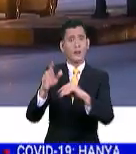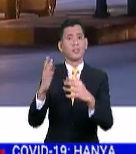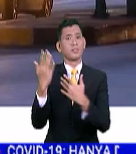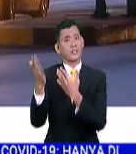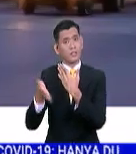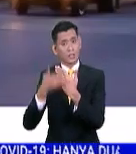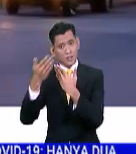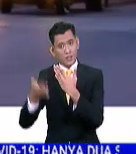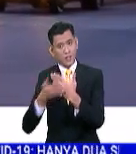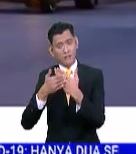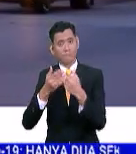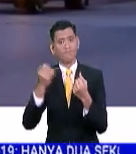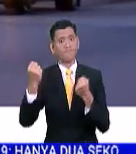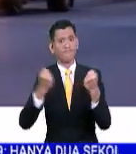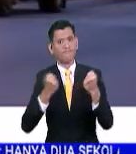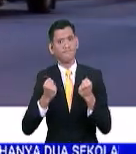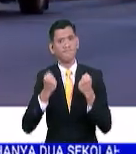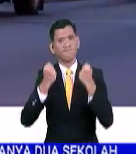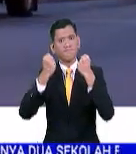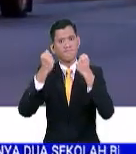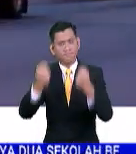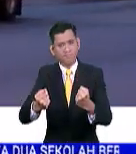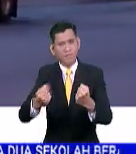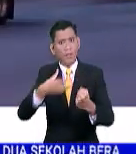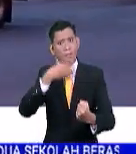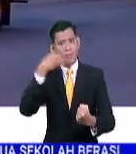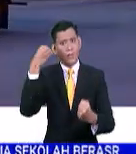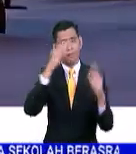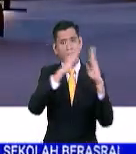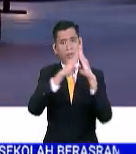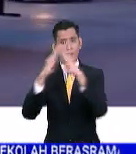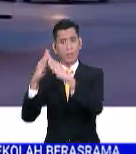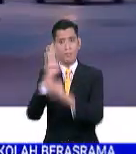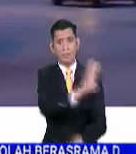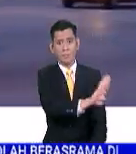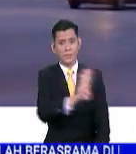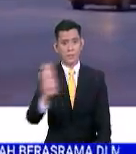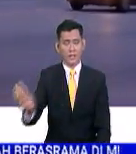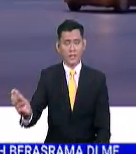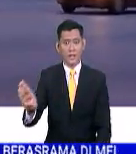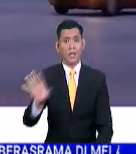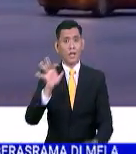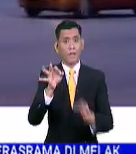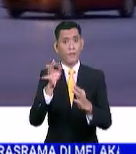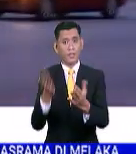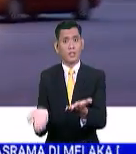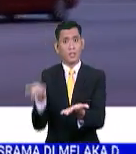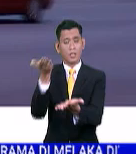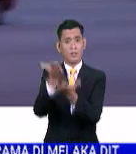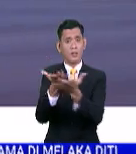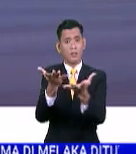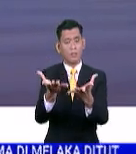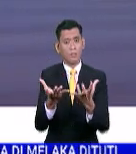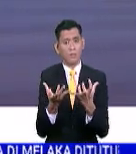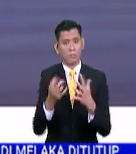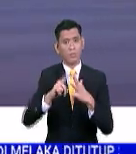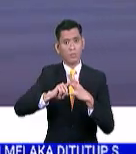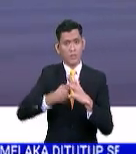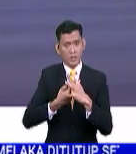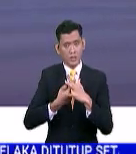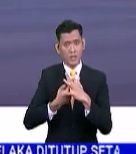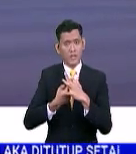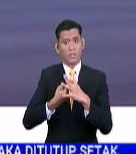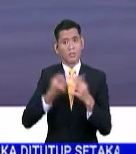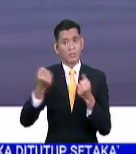perjalanan anda tiba ke destinasi masing-masing. Dan kepada anda yang baru saja bercadang untuk memulakan perjalanan, dinasihatkan